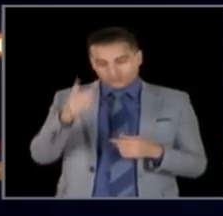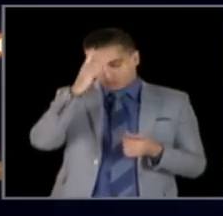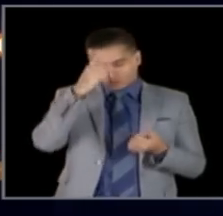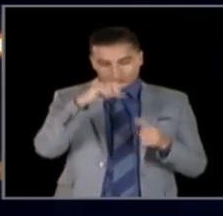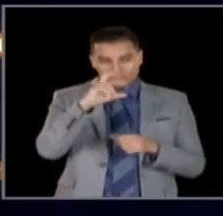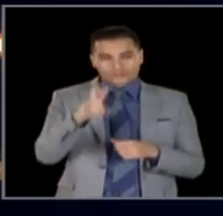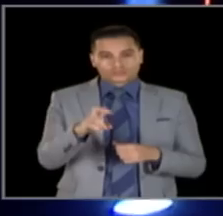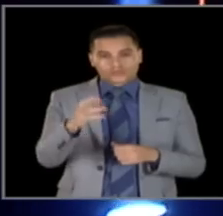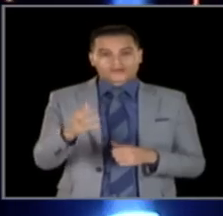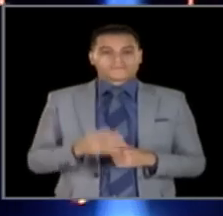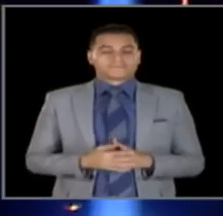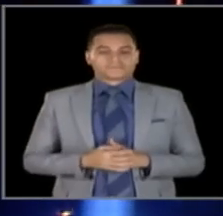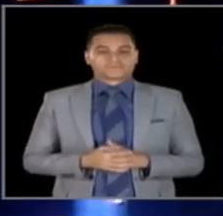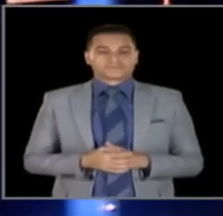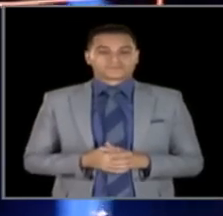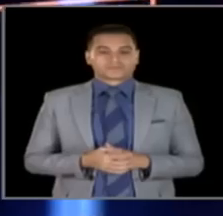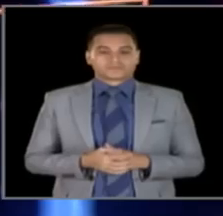علوم، والسؤال هو